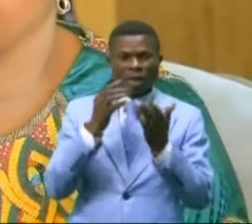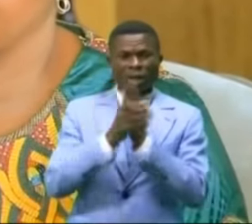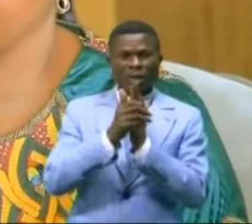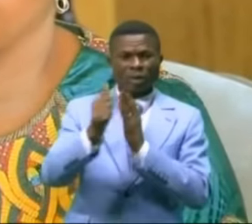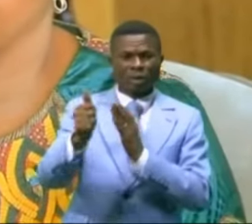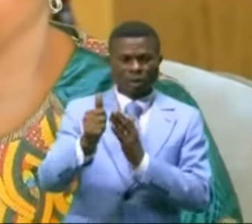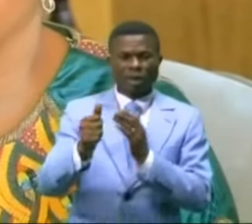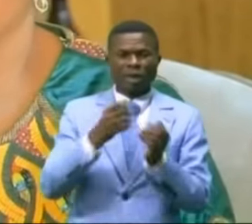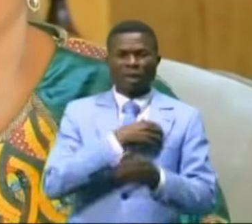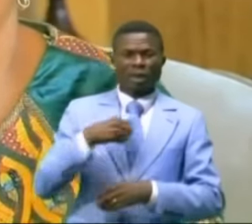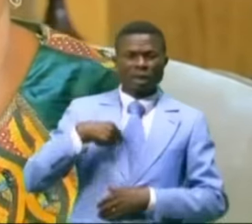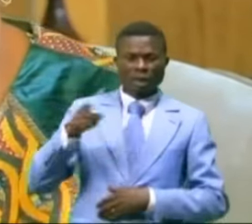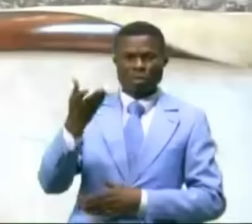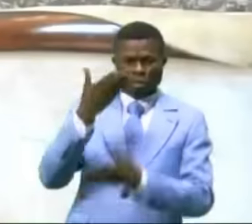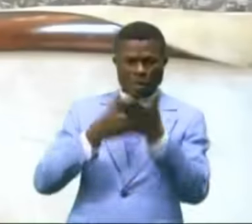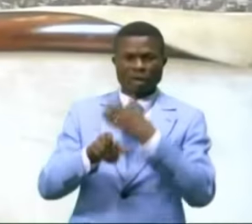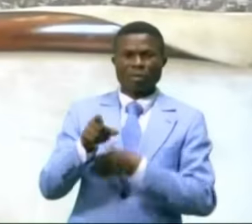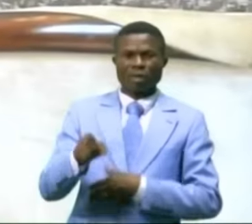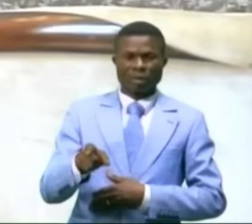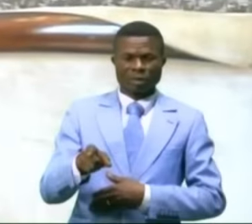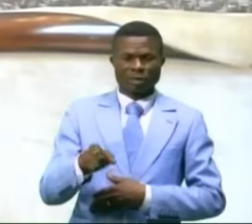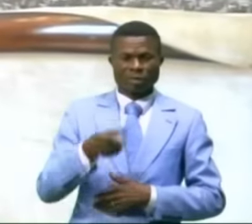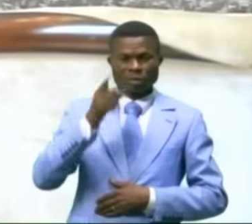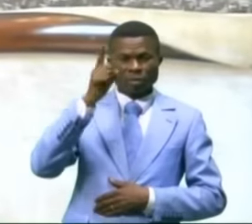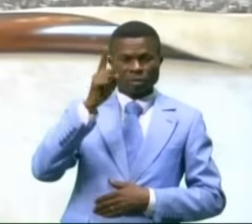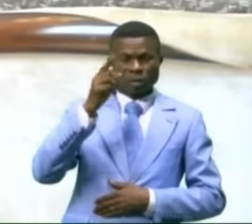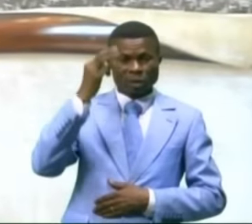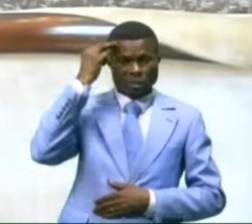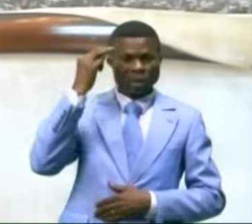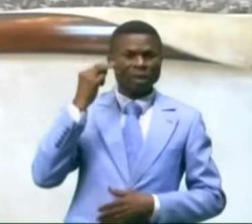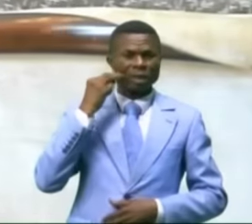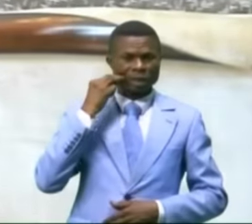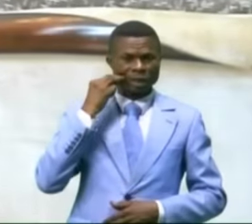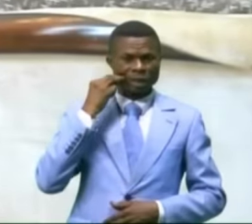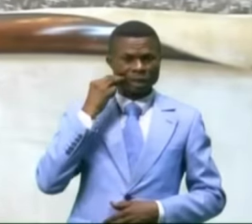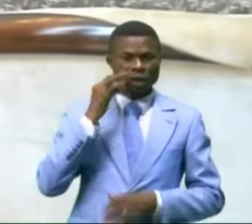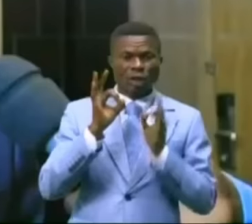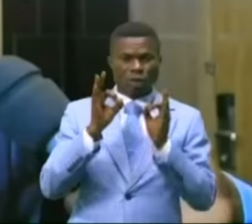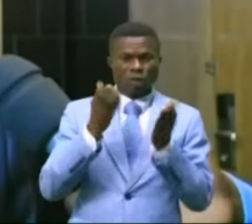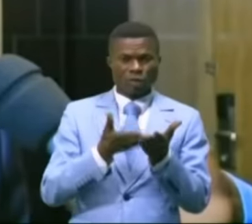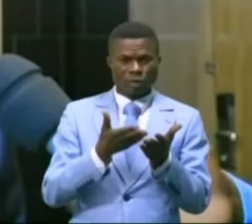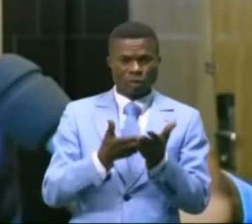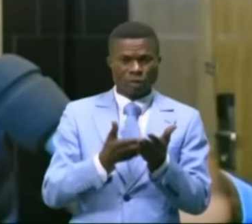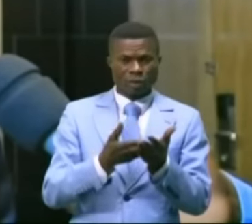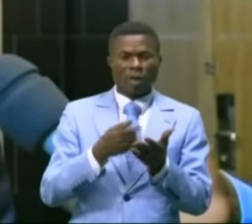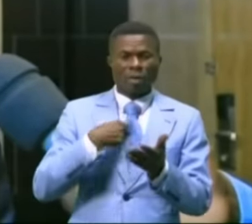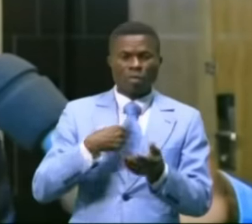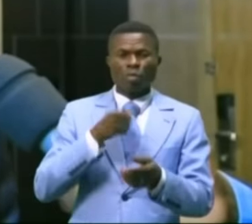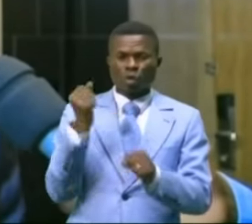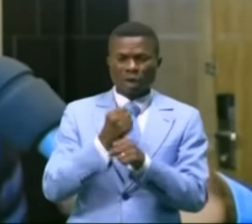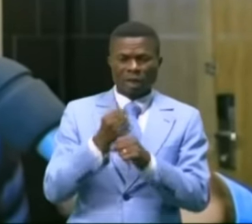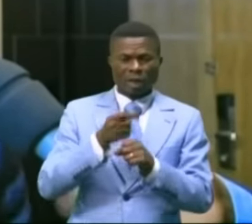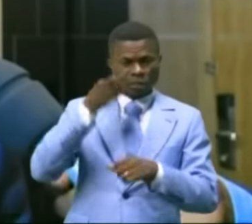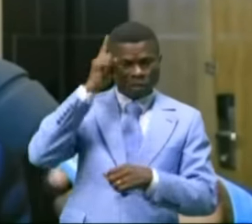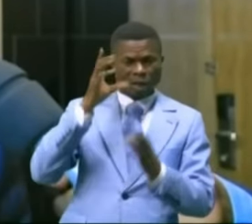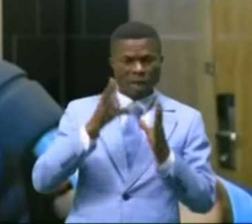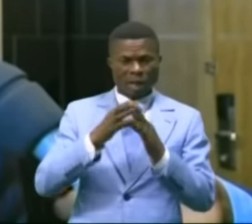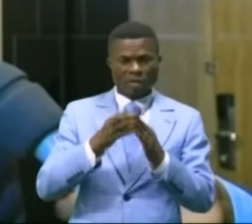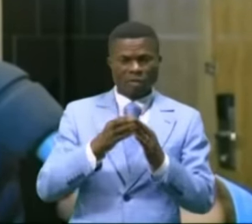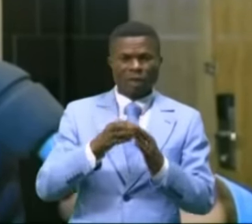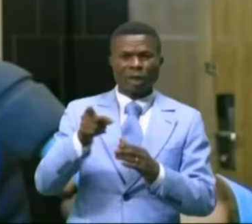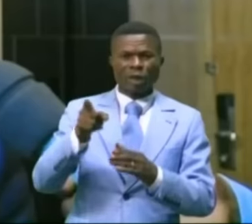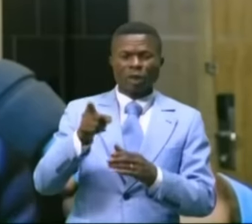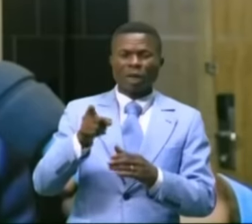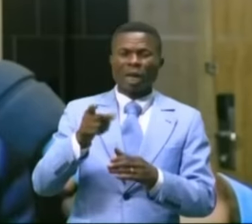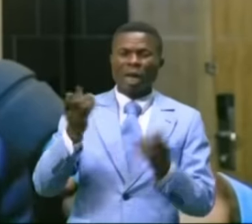de la personne qui le remplace. La première ministre avec laquelle j'ai eu à collaborer au sein de mon gouvernement